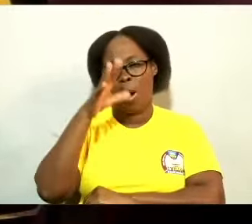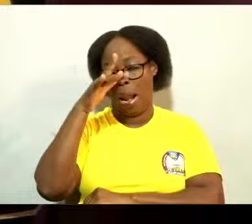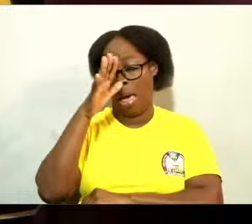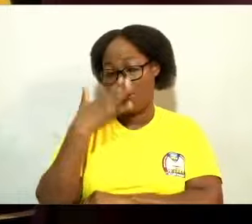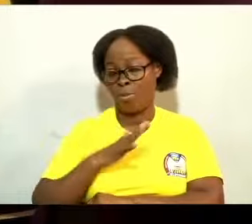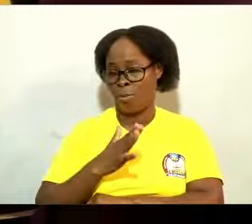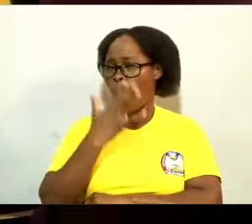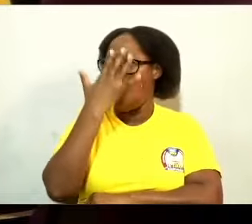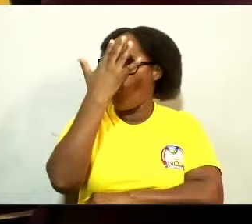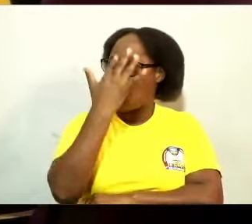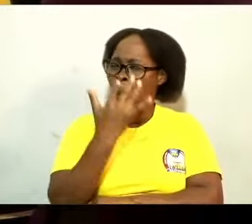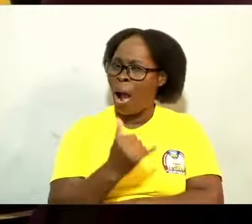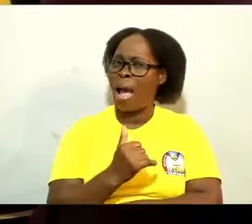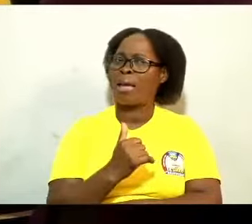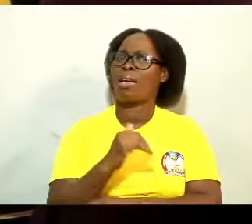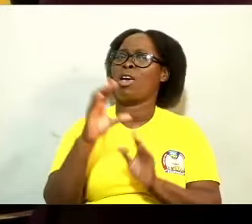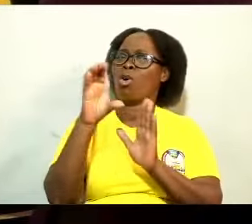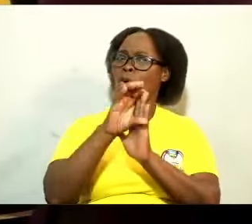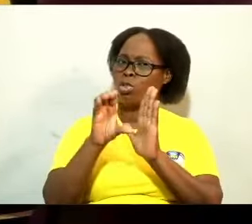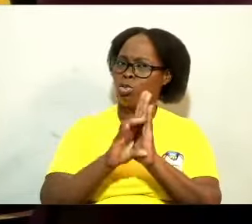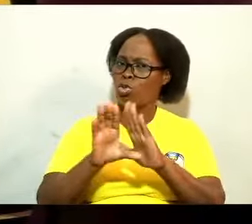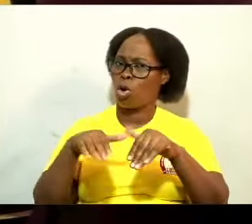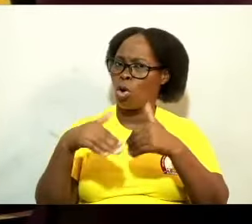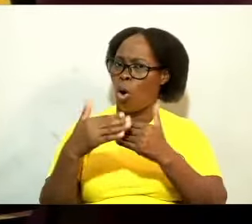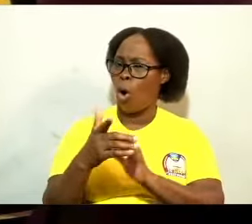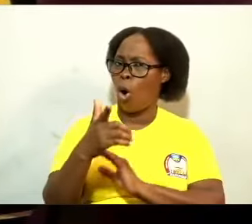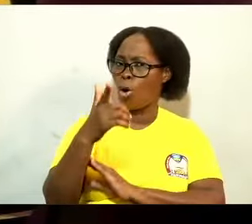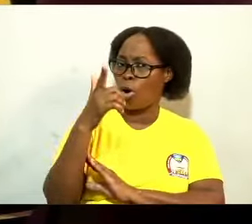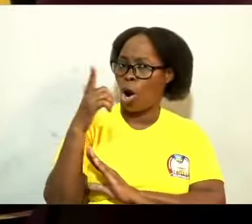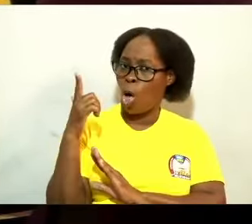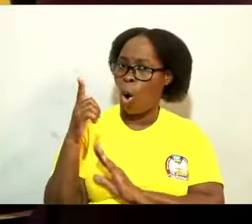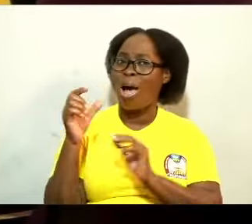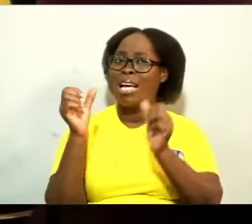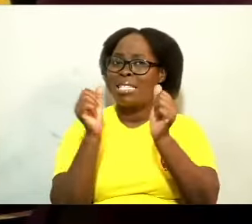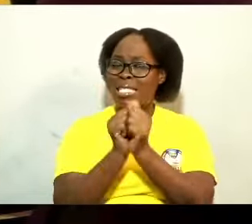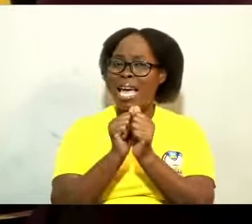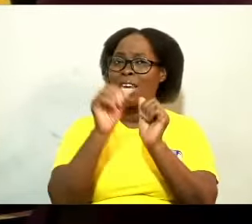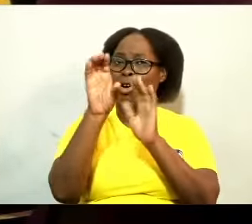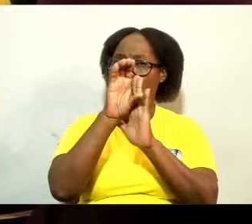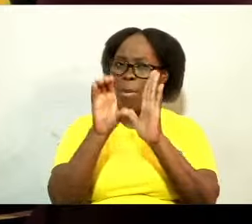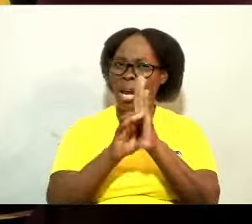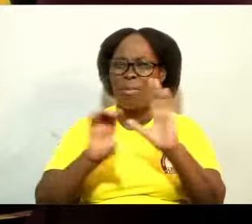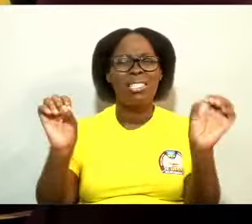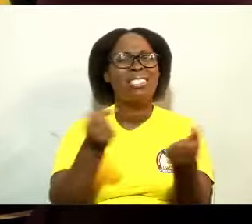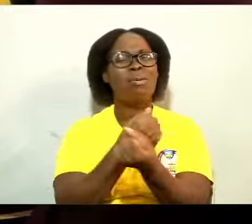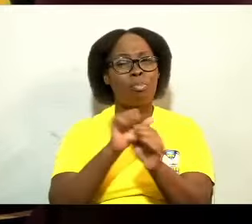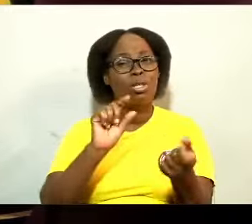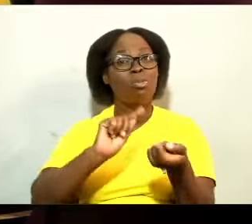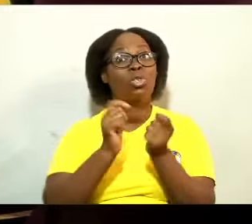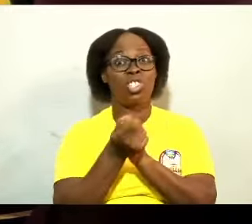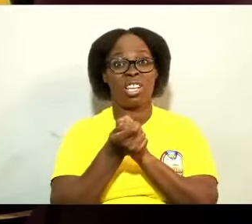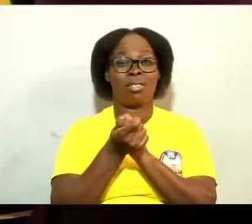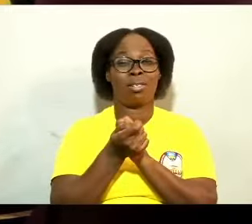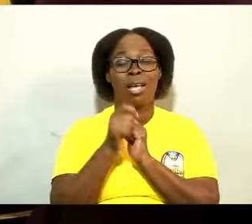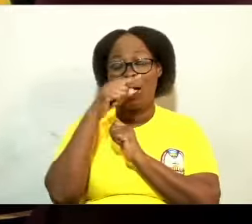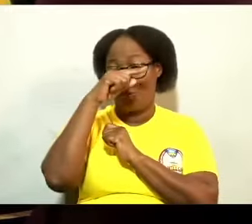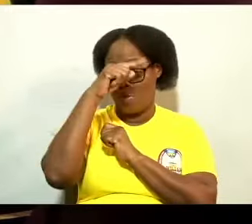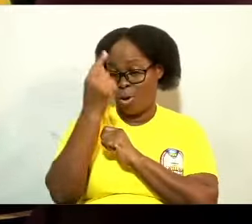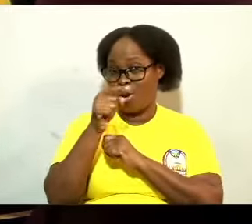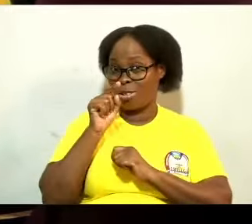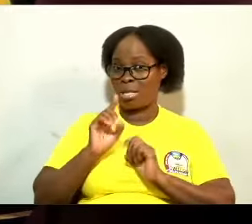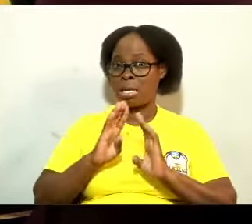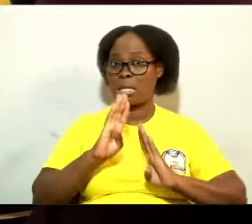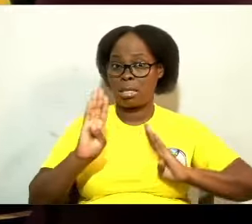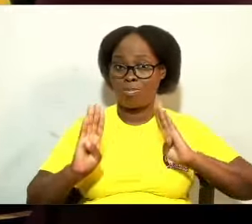Kwa nini katiba, amri kumi za Mungu haziwezi kubadilika? Ni kwa sababu ni tabia